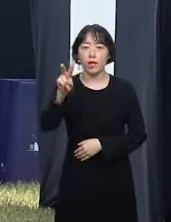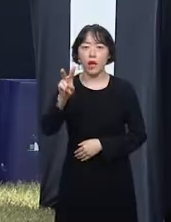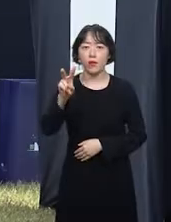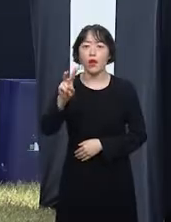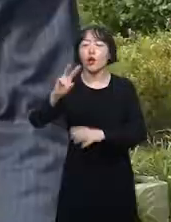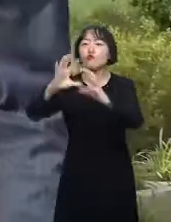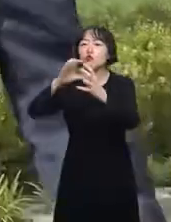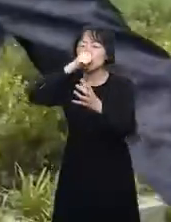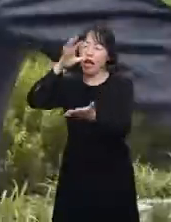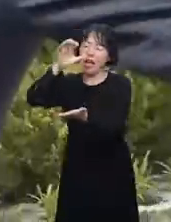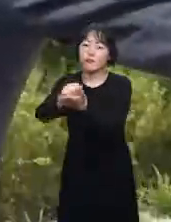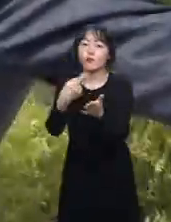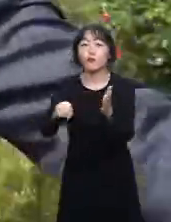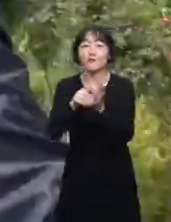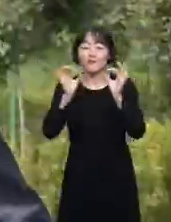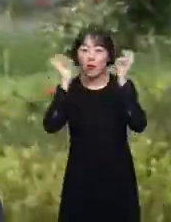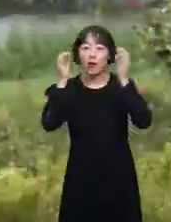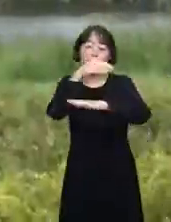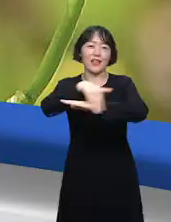노력할 예정입니다.